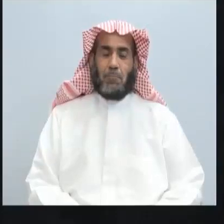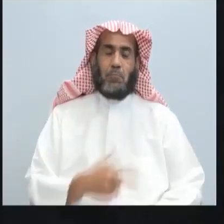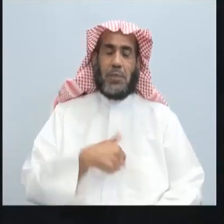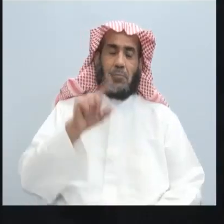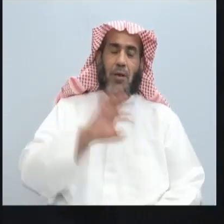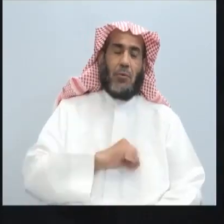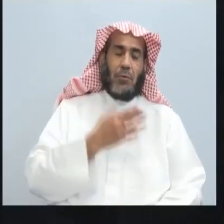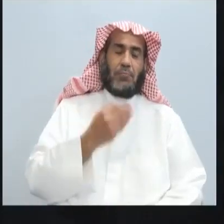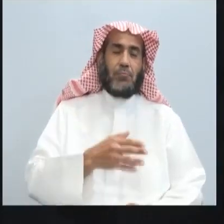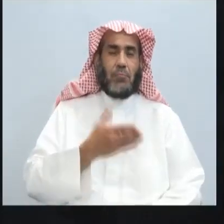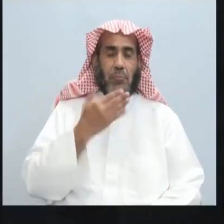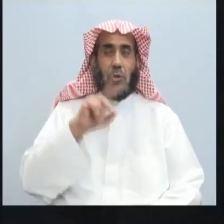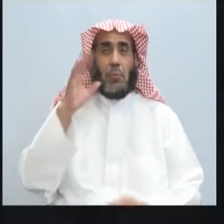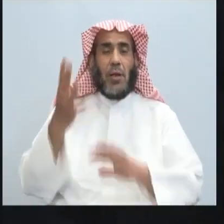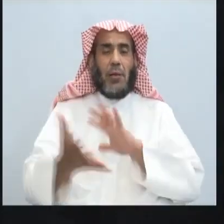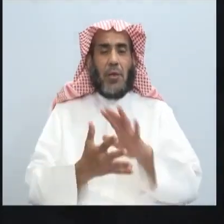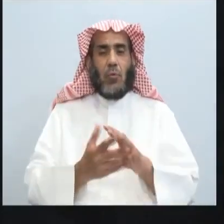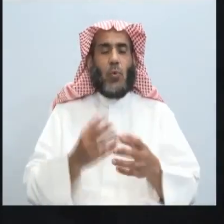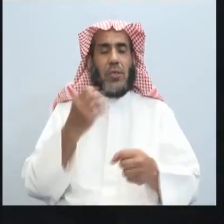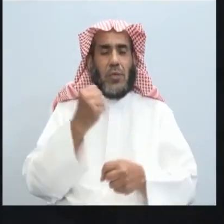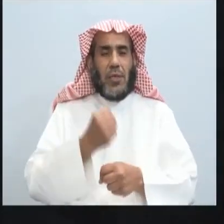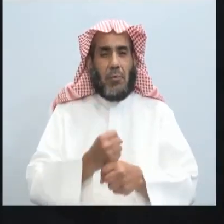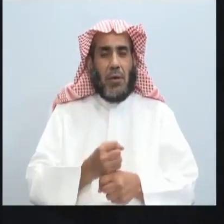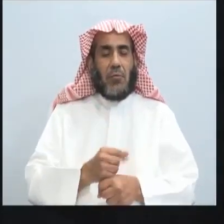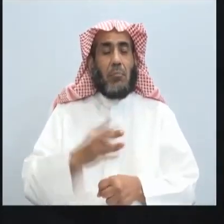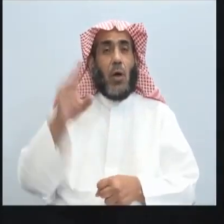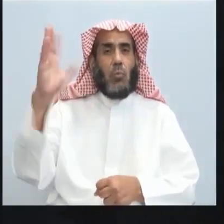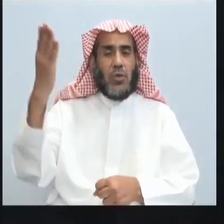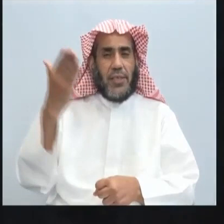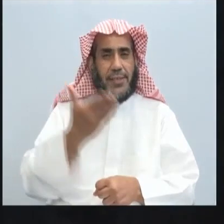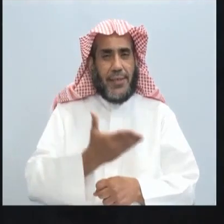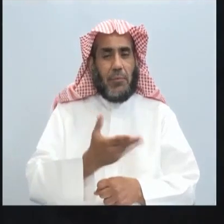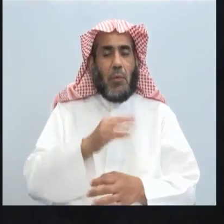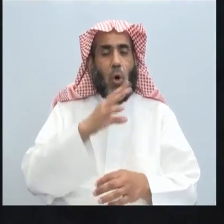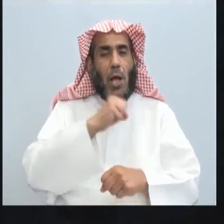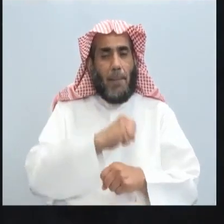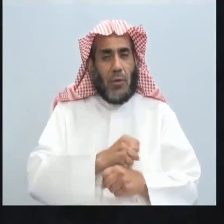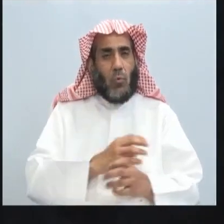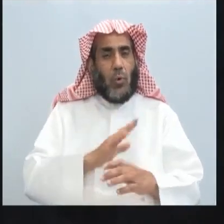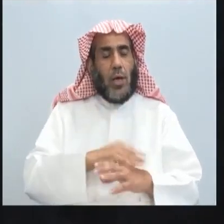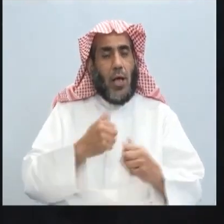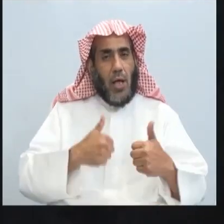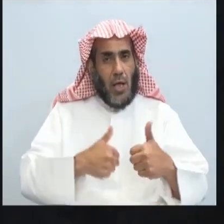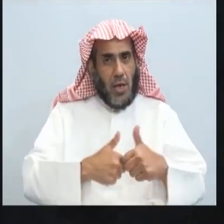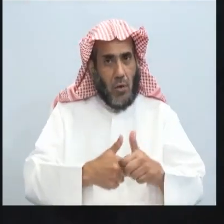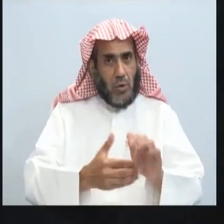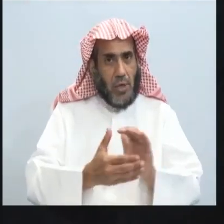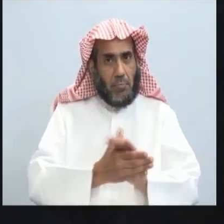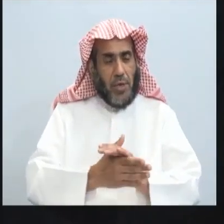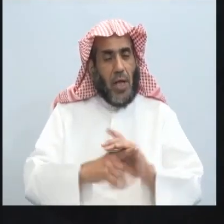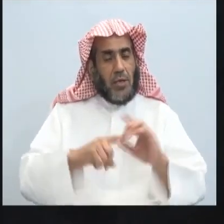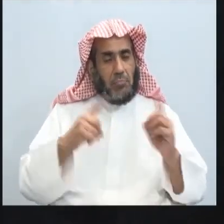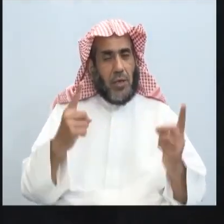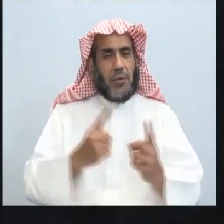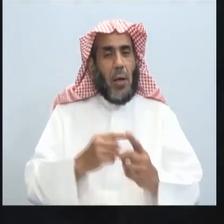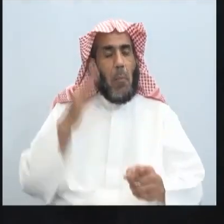بسم الله الرحمن الرحيم الحمد لله رب العالمين والصلاه والسلام على اشرف الانبياء والمرسلين نبينا محمد وعلى اله وصحبه